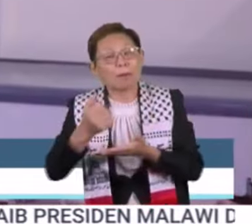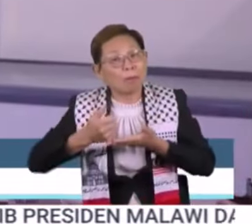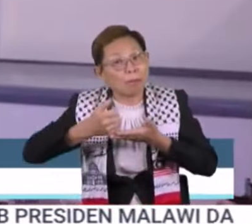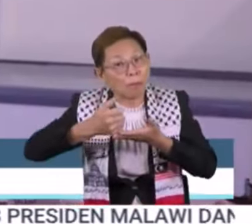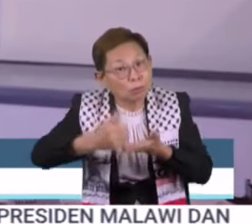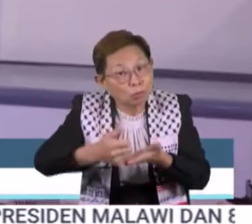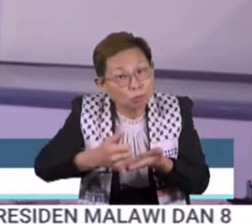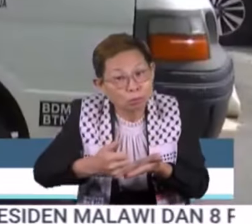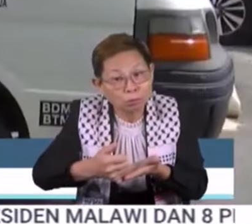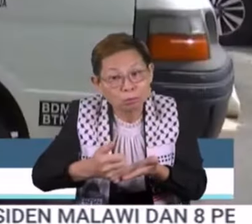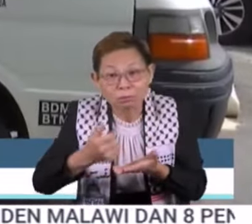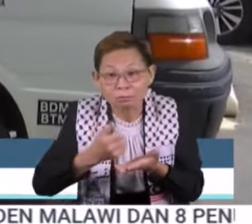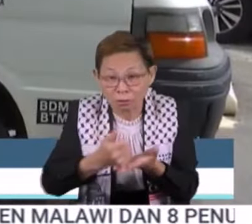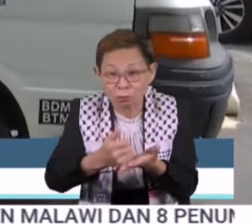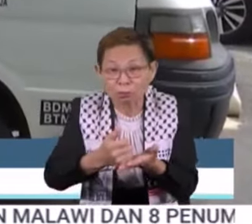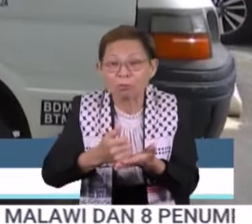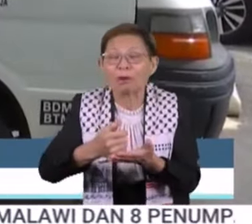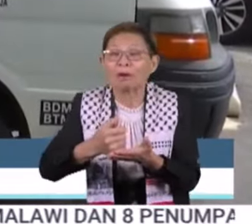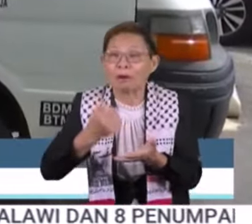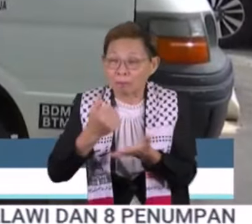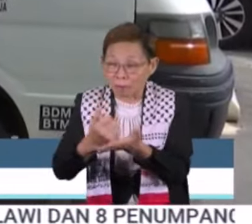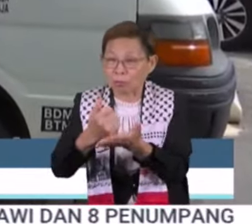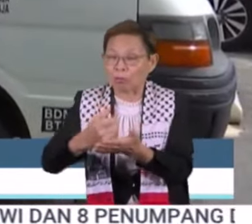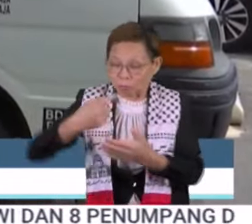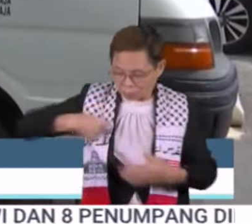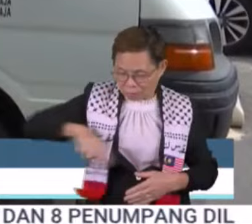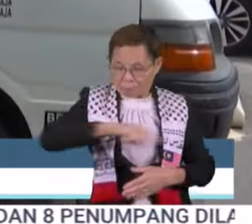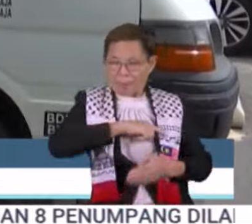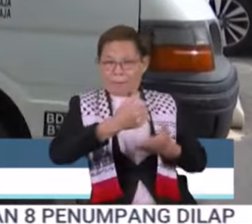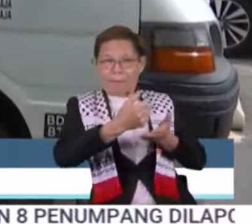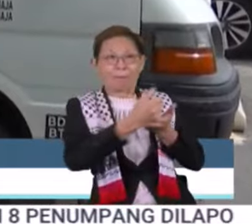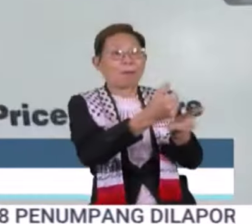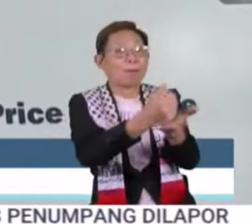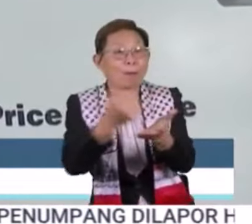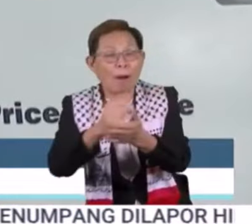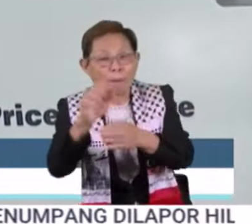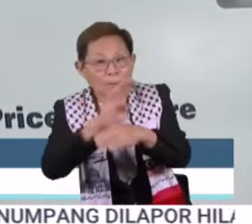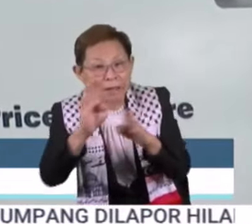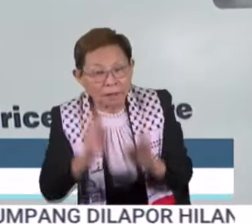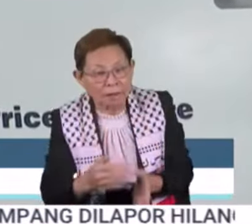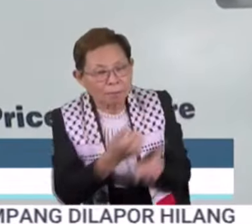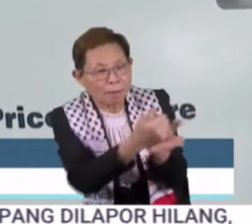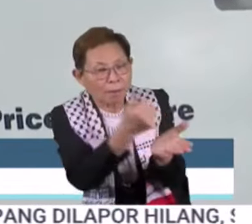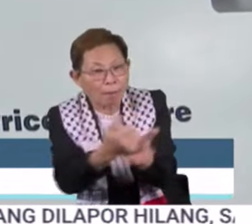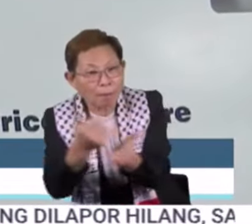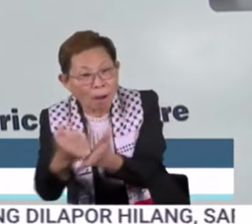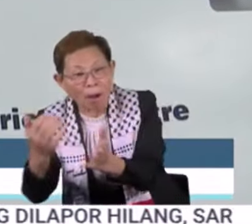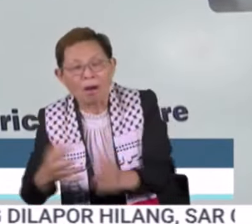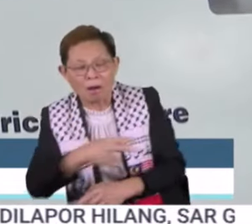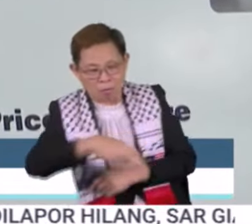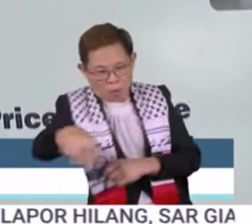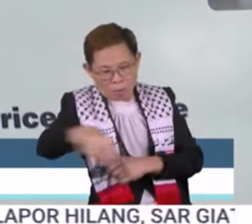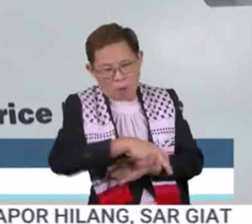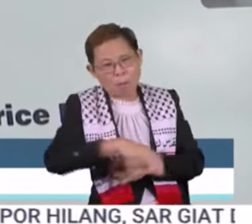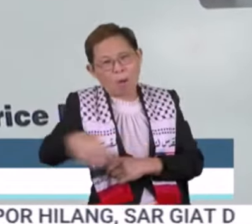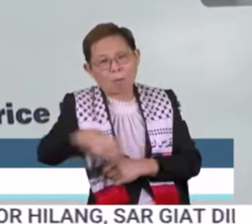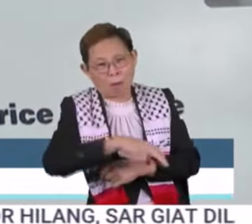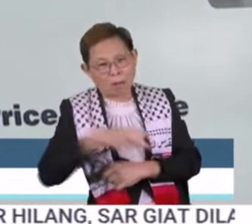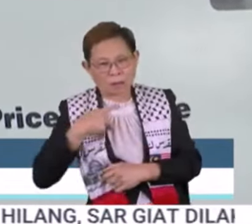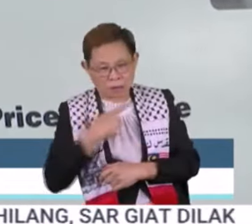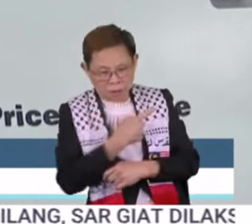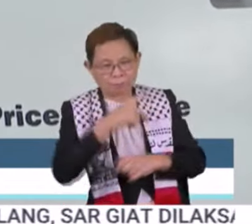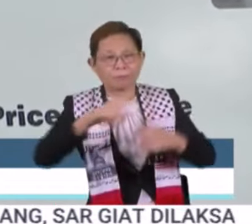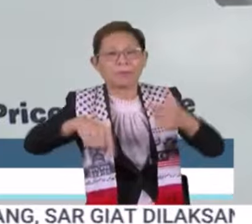membantu kami juga sebagai peniaga dari segi transportation kami, dari segi kami